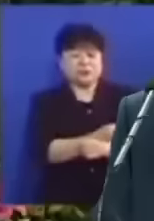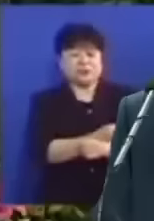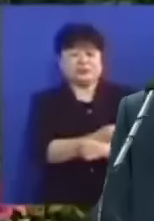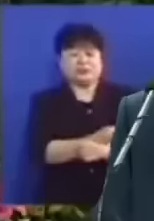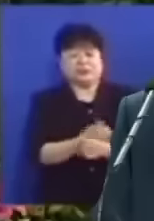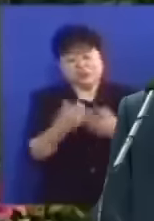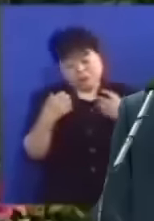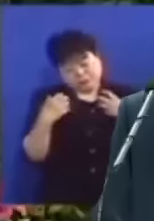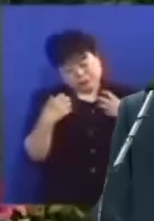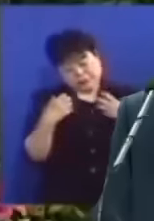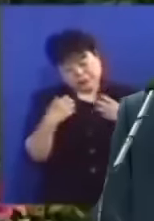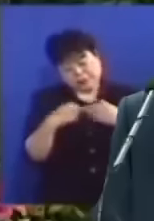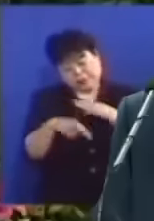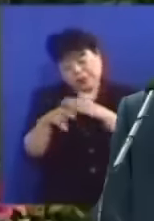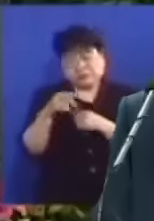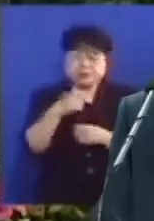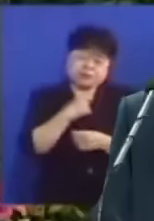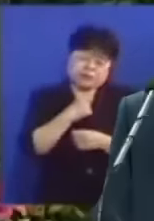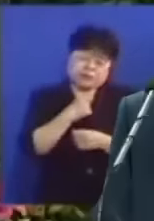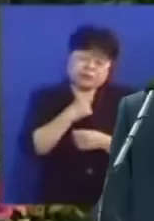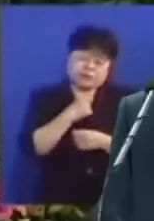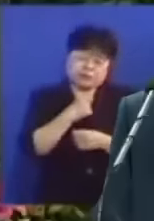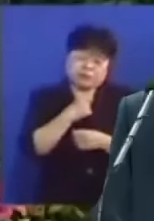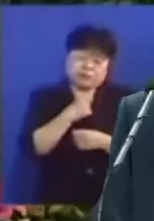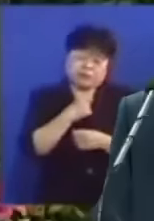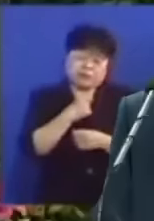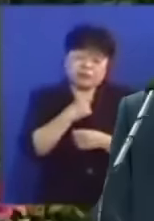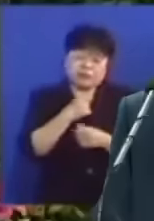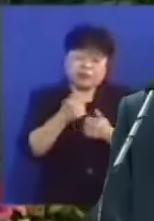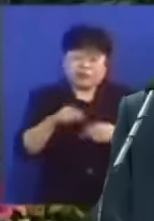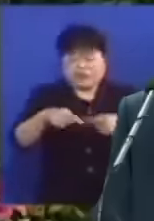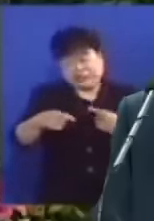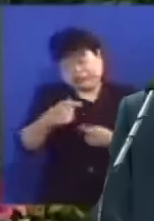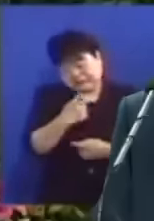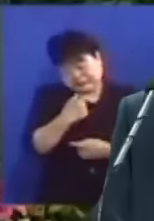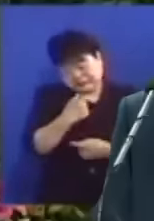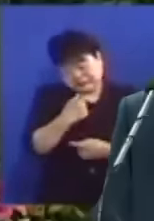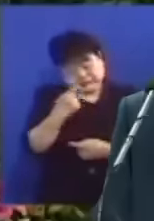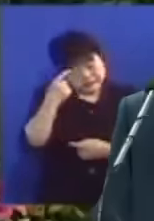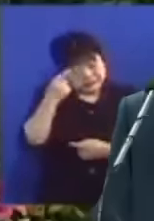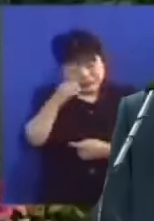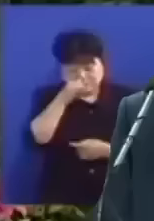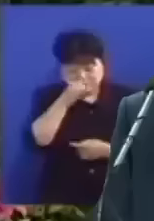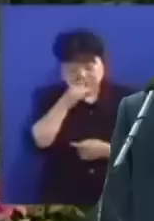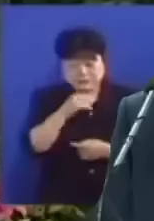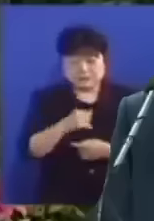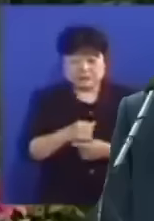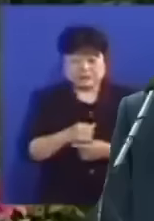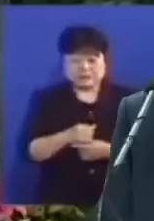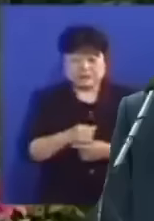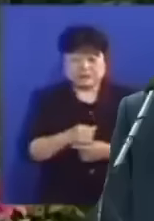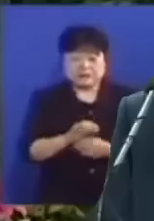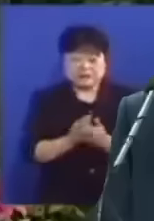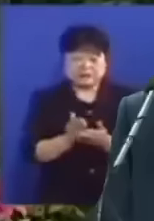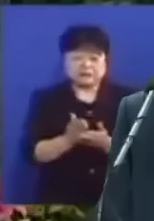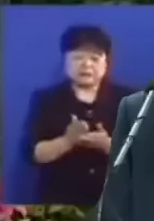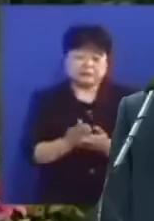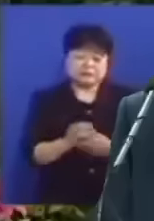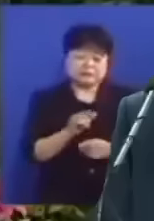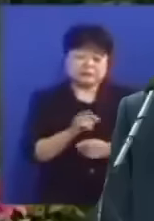그만 피하고 싶은 생각이 나서 회의에 안 가려고 작정을 했습니다. 그래서 자기 서재에 쪼그리고